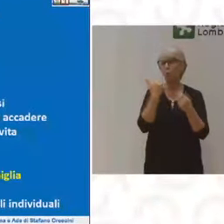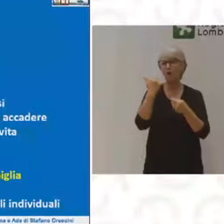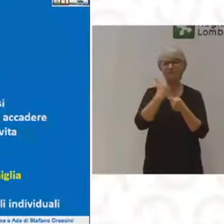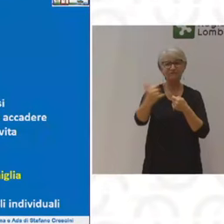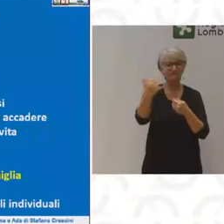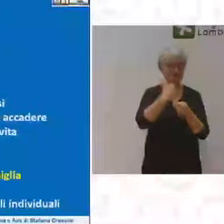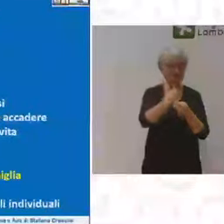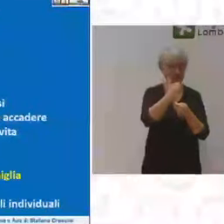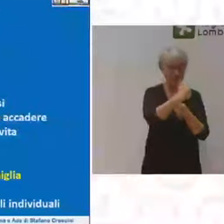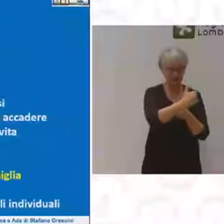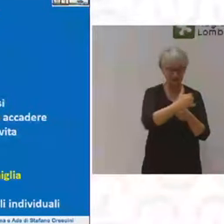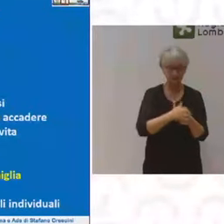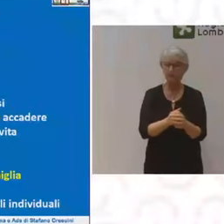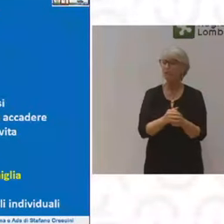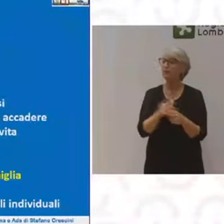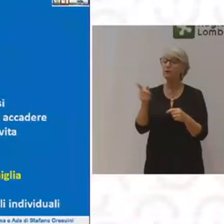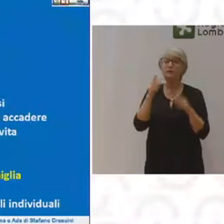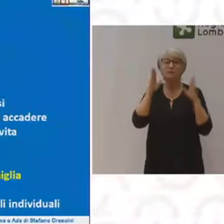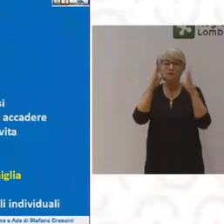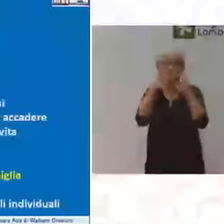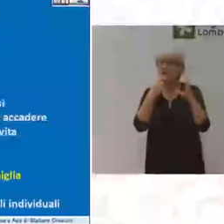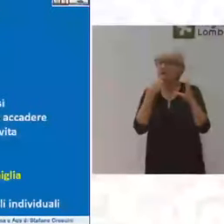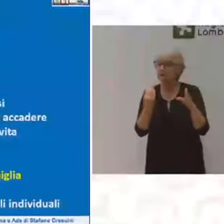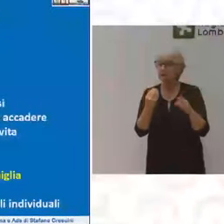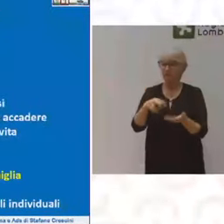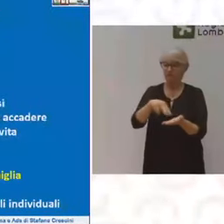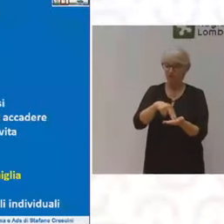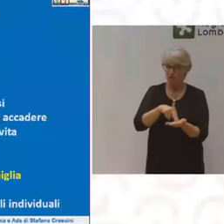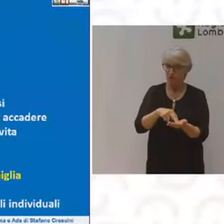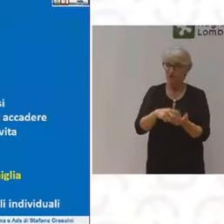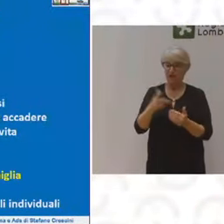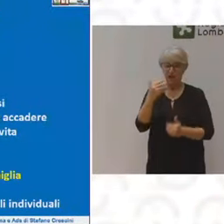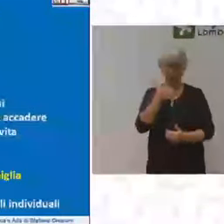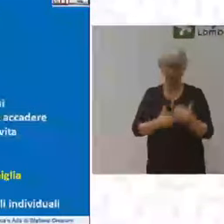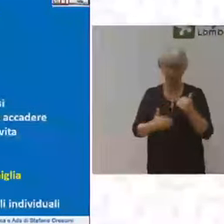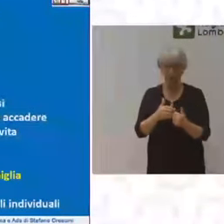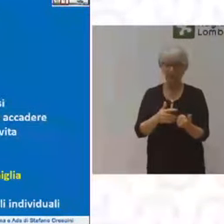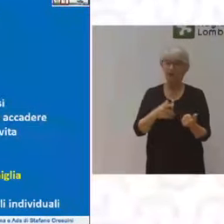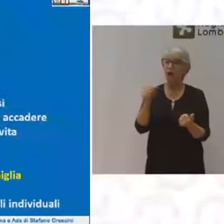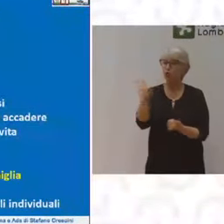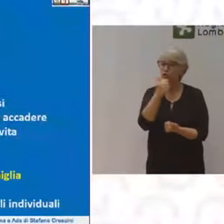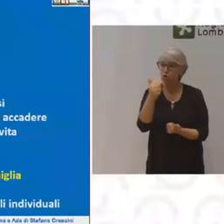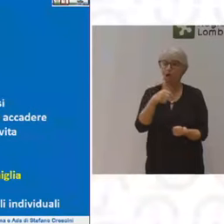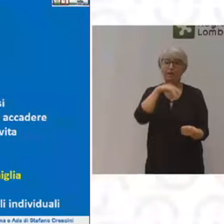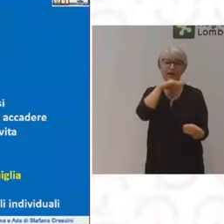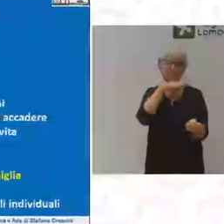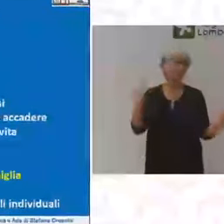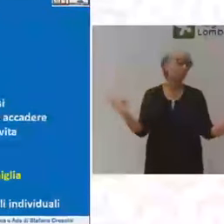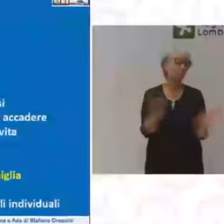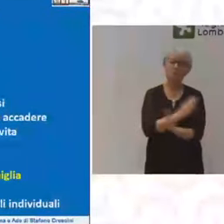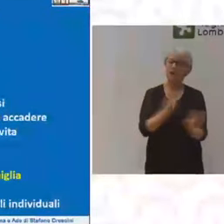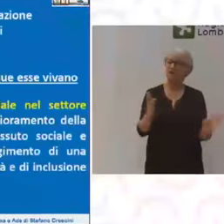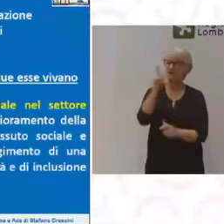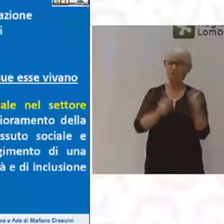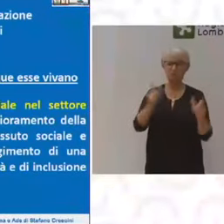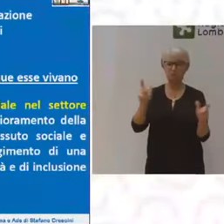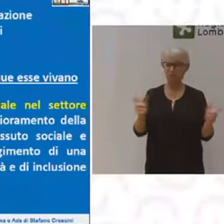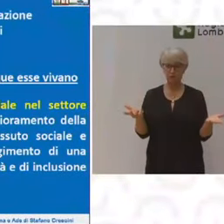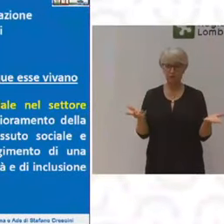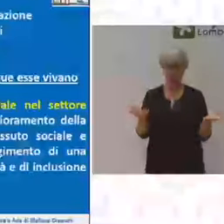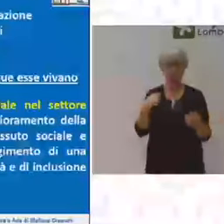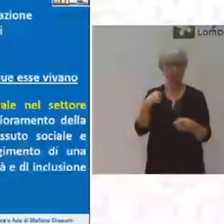attività sono rivolte a persone con disabilità, fragilità, sole e anziane e a qualsiasi persona della comunità.